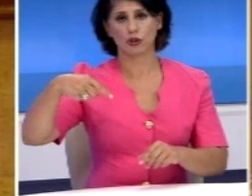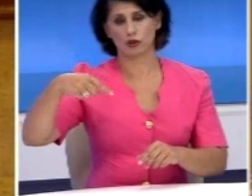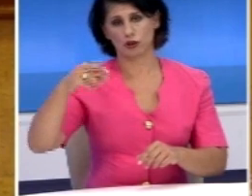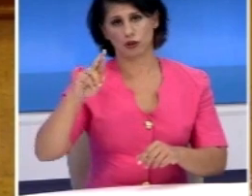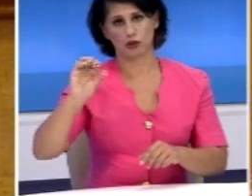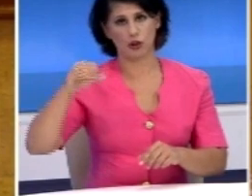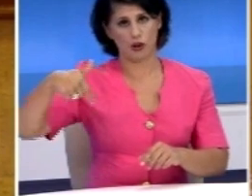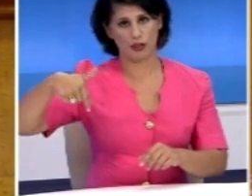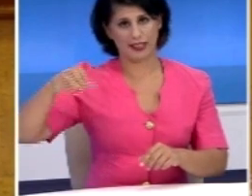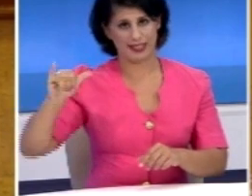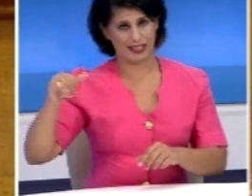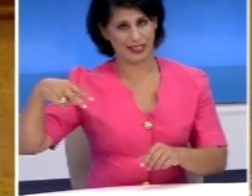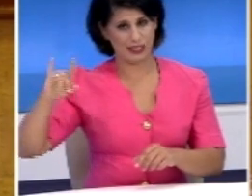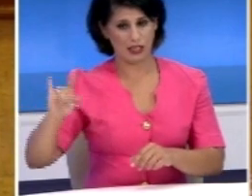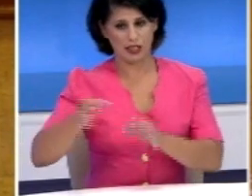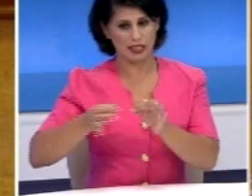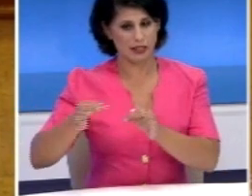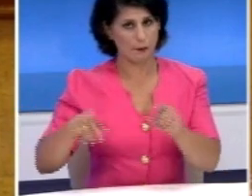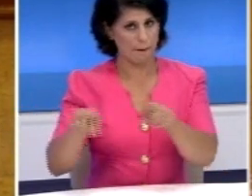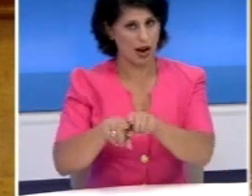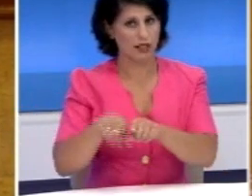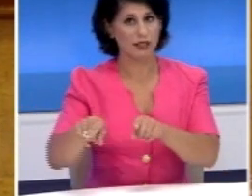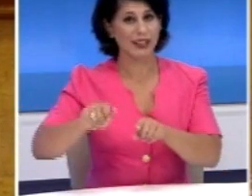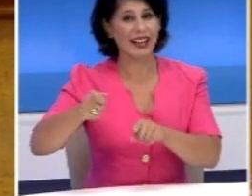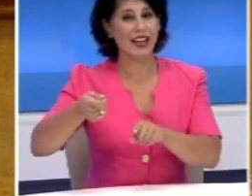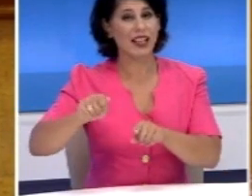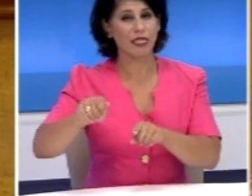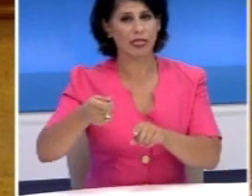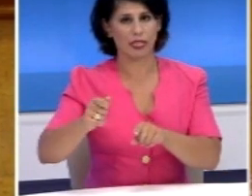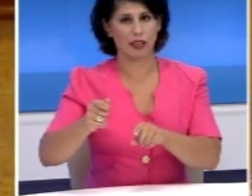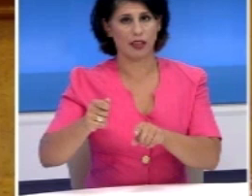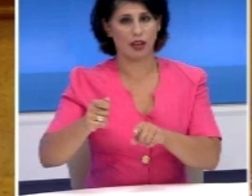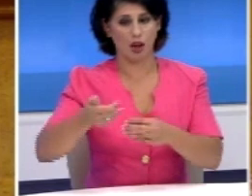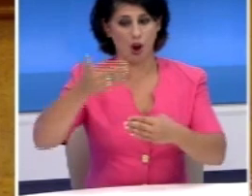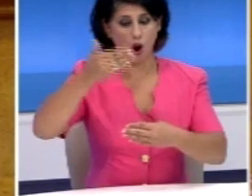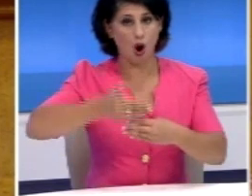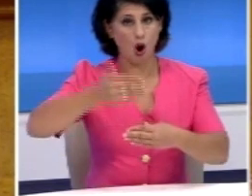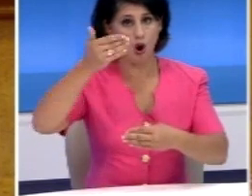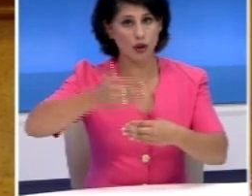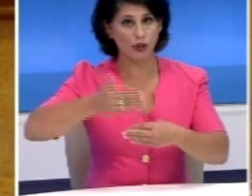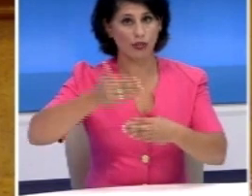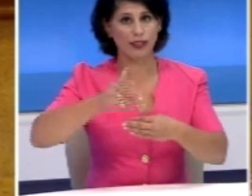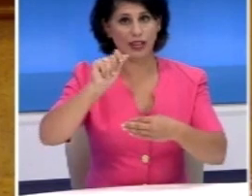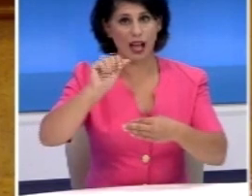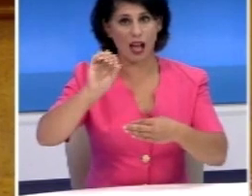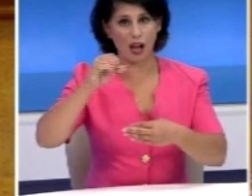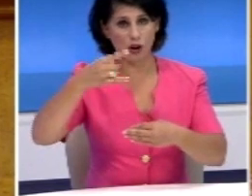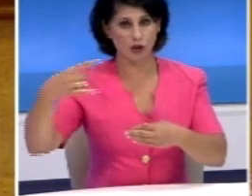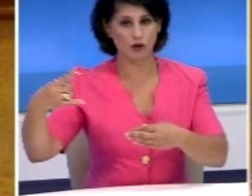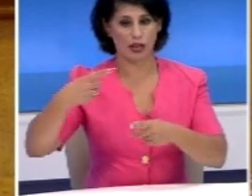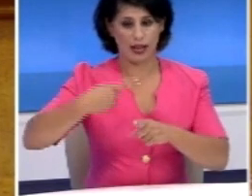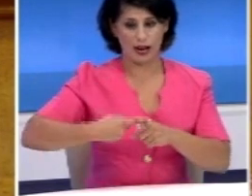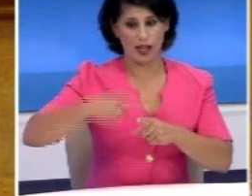και βραχονησίδων στην περιοχή αυτή είναι το κλειδί για την οριοθέτηση ΑΟΣ ανάμεσα στην Ελλάδα,